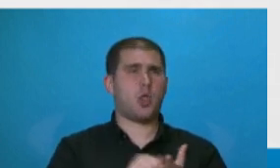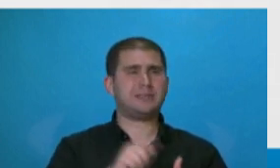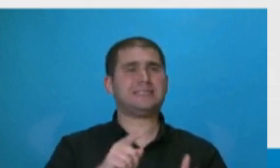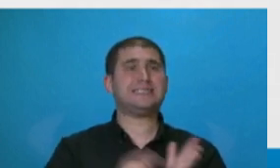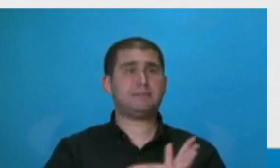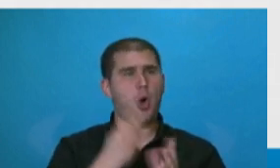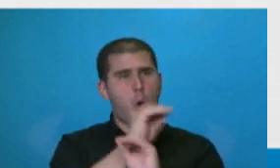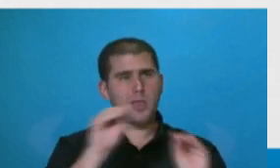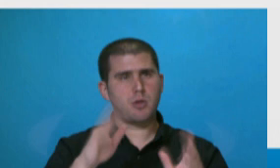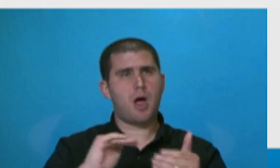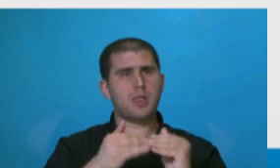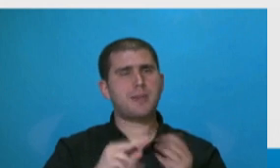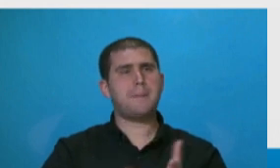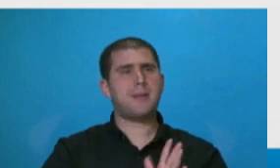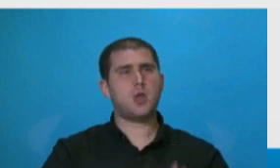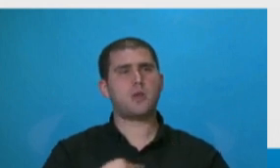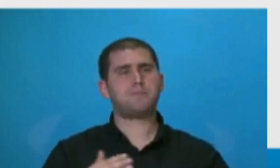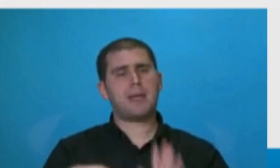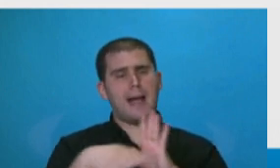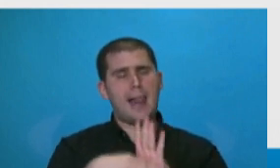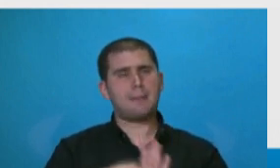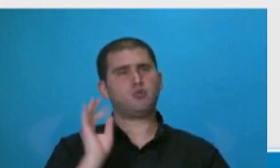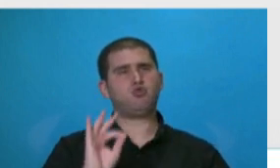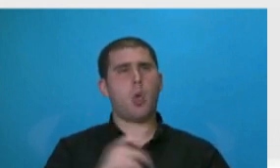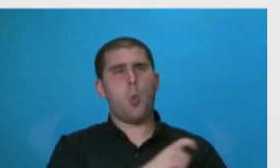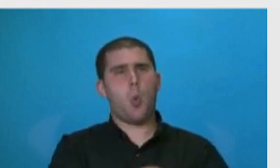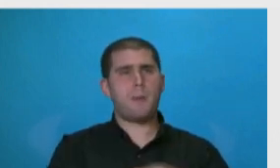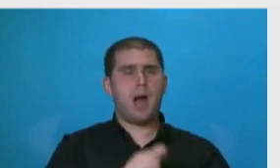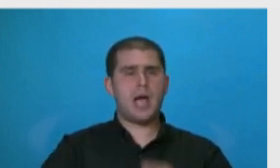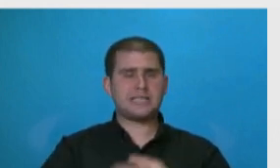הסיבה שהודענו על התאמת המדיניות שלנו לכללים המנחים של האום לעסקים וזכויות אדם.